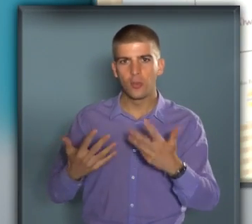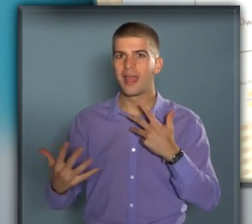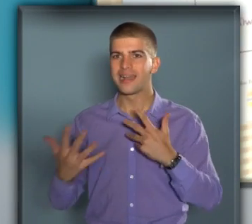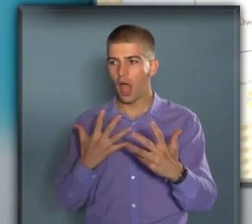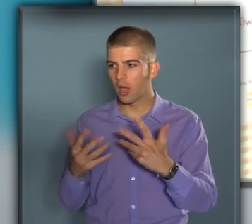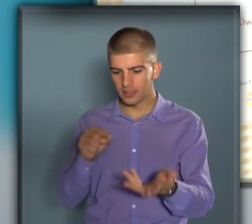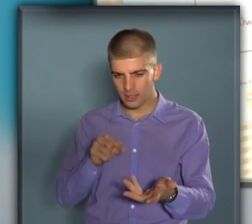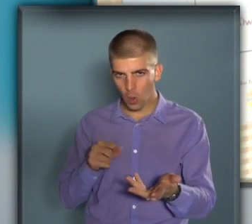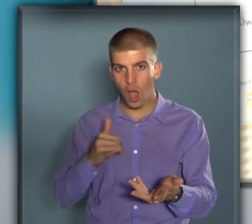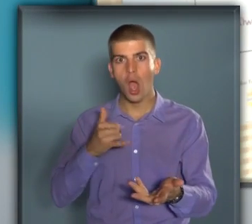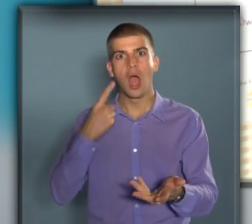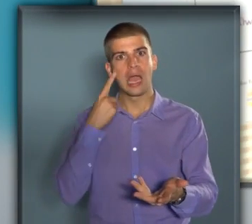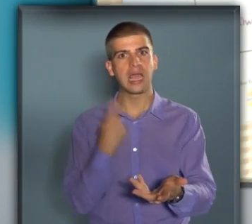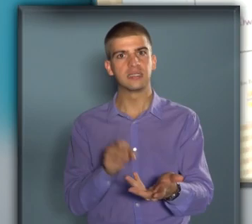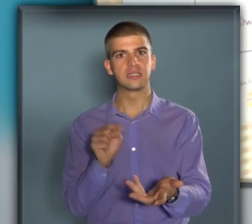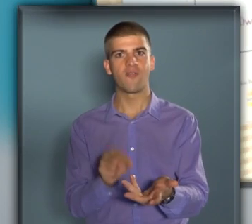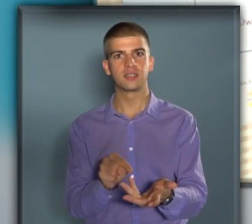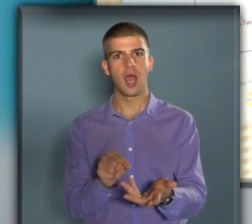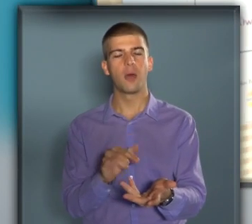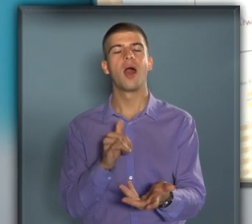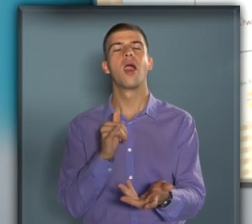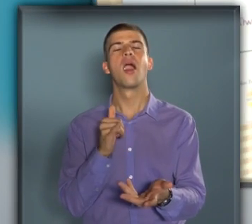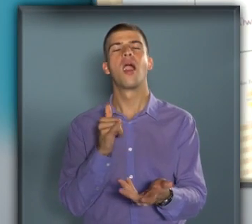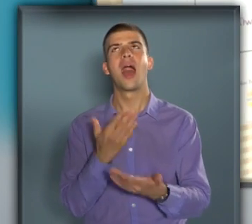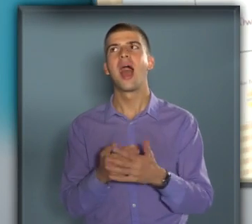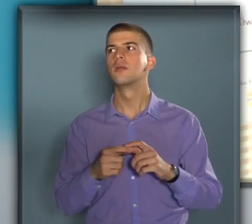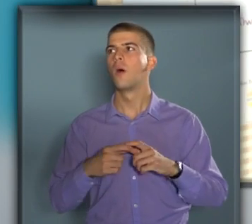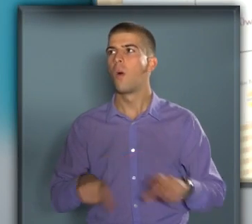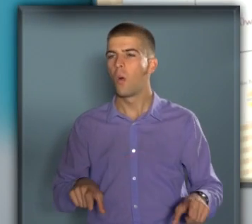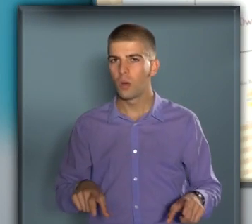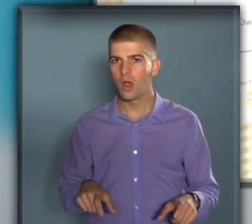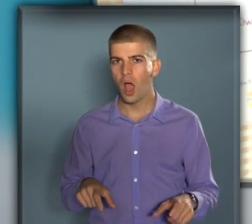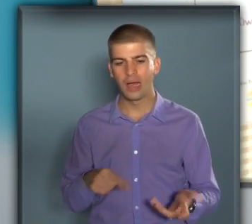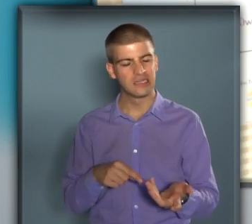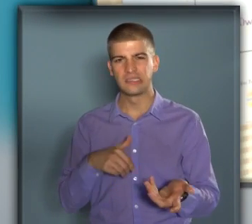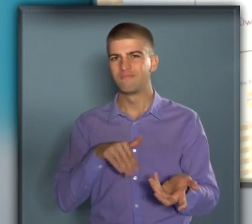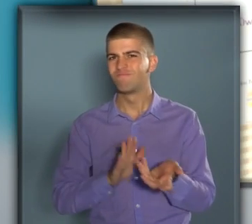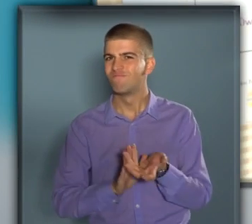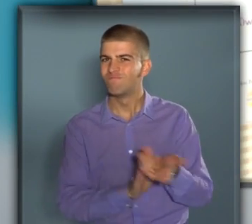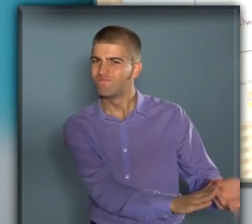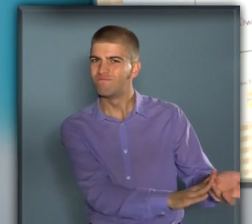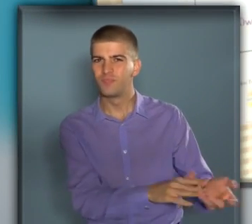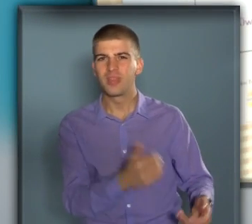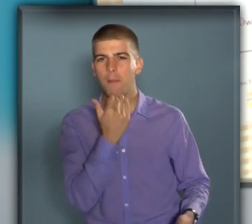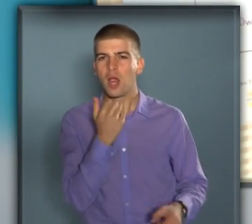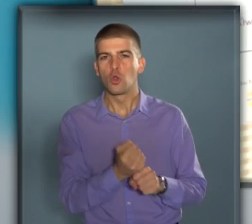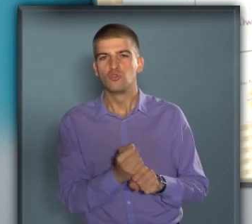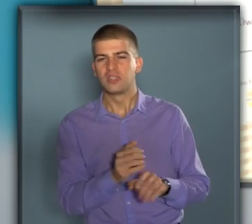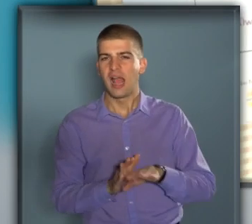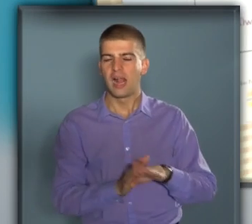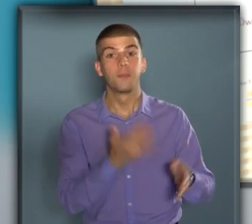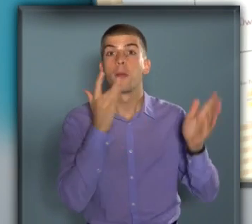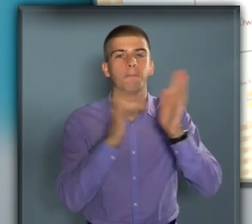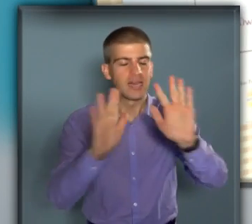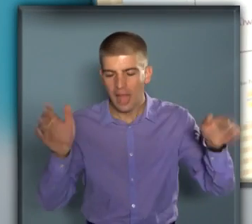megtanuljanak dolgokat, észrevegyék, hogy mi az, amitől azért szívesen megválnának, mert mondjuk nehezen tud, gondolok